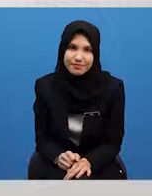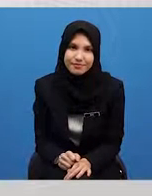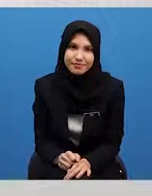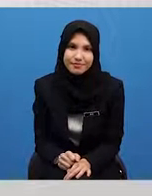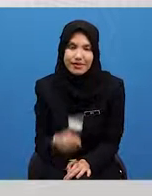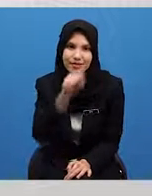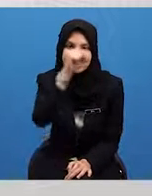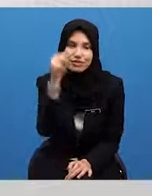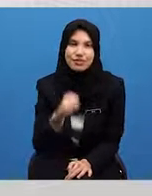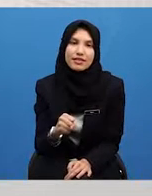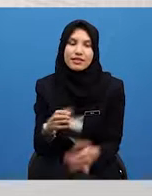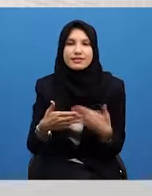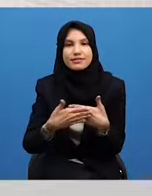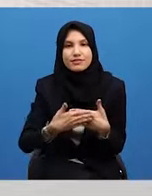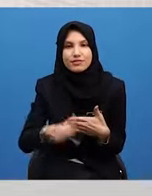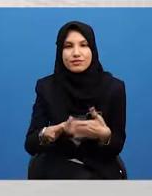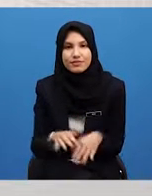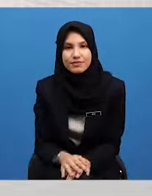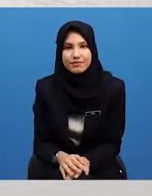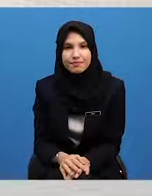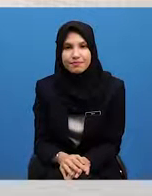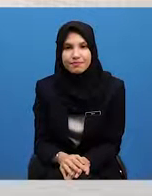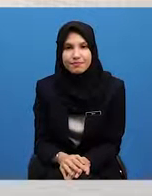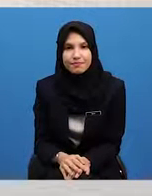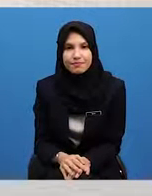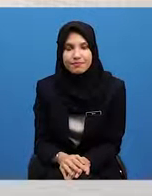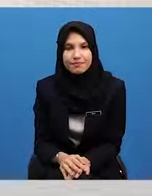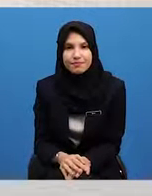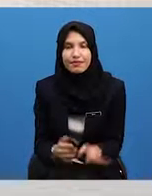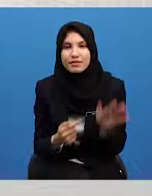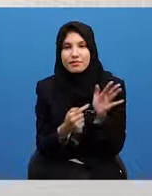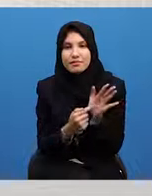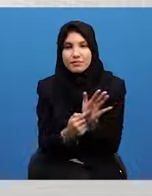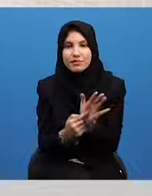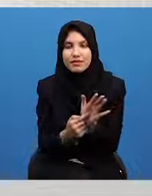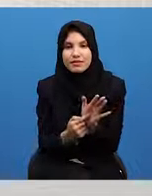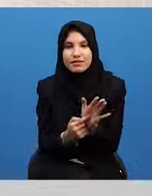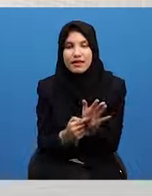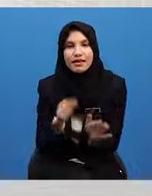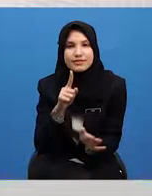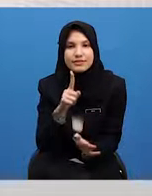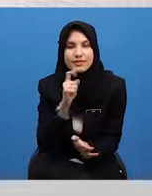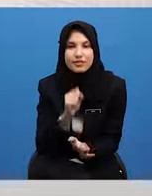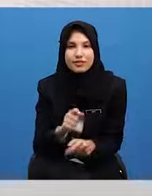cikgu seterusnya pula. Rajah menunjukkan sejenis takal.